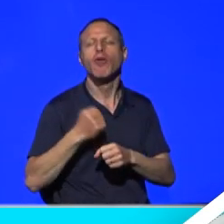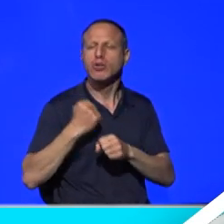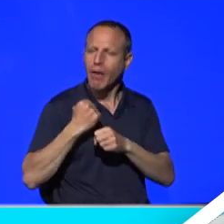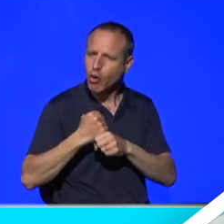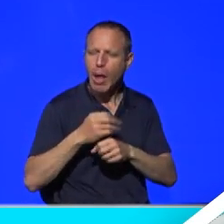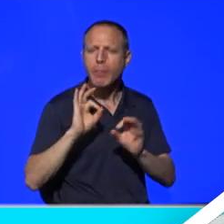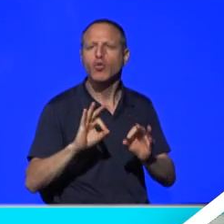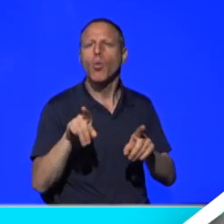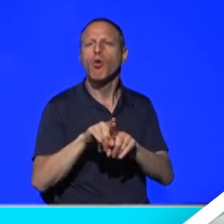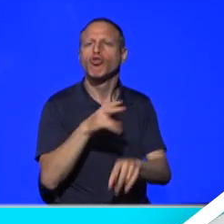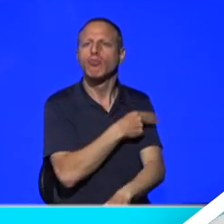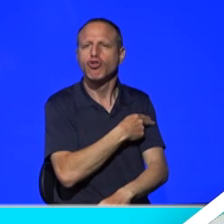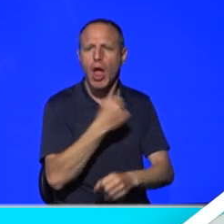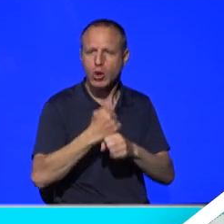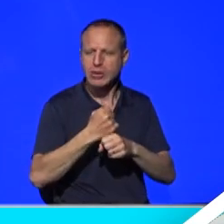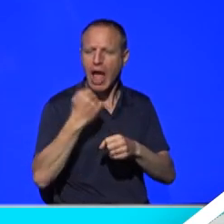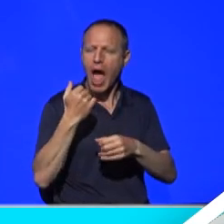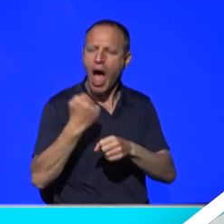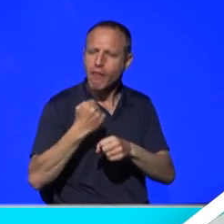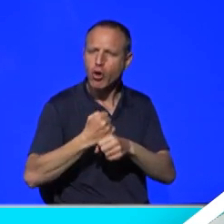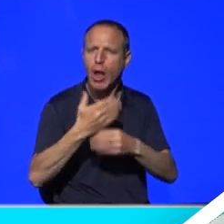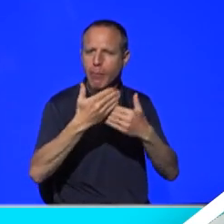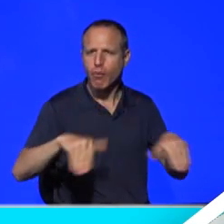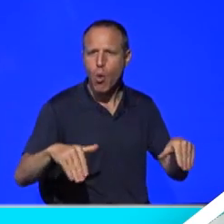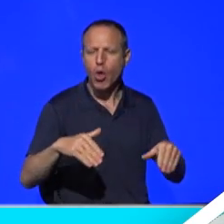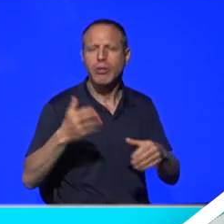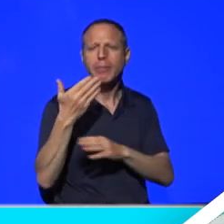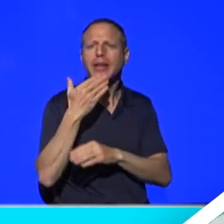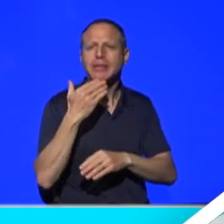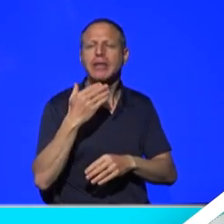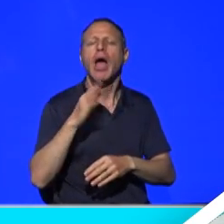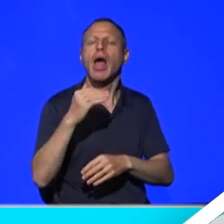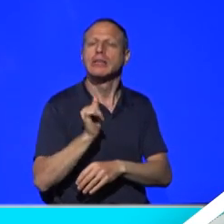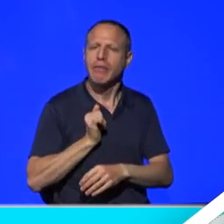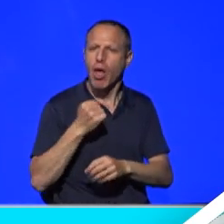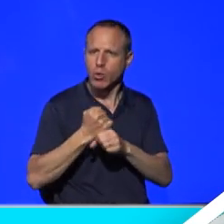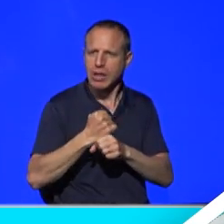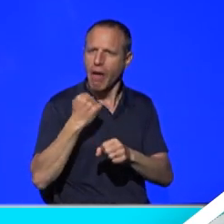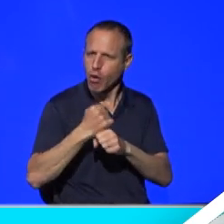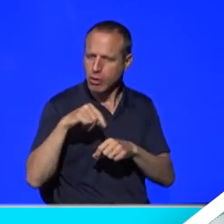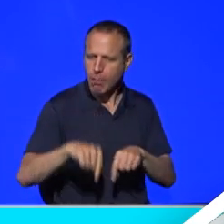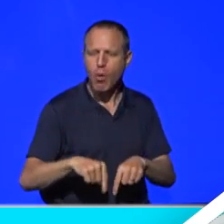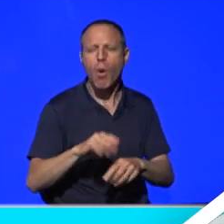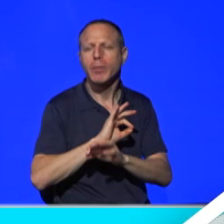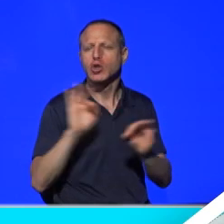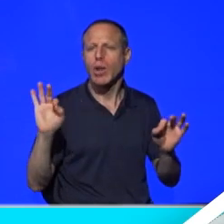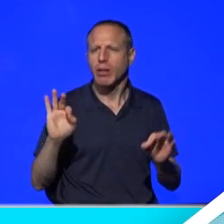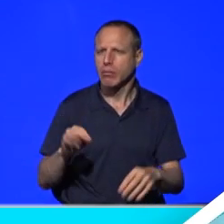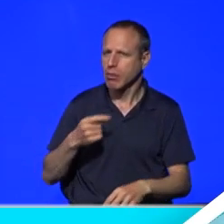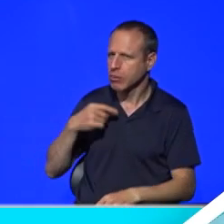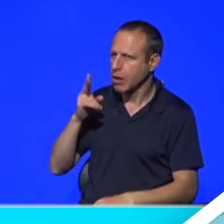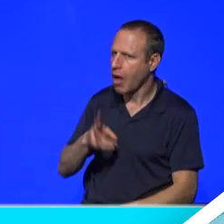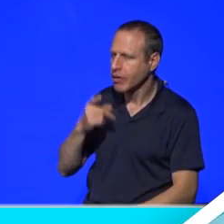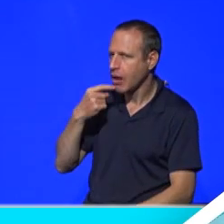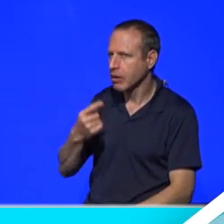העבודה בגבולות מדינת ישראל, אבל הצבא עושה פה את העבודה, עושה פה עבודה מצוינת. אני חייבת להגיד שזו עמדה